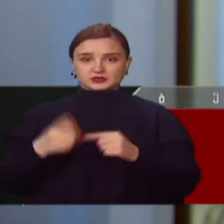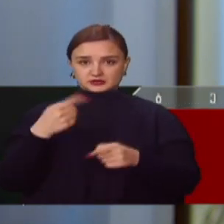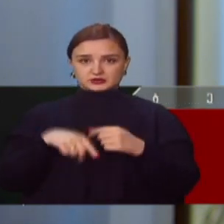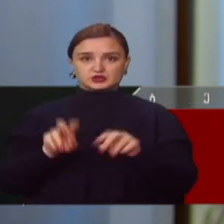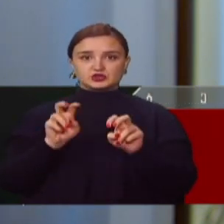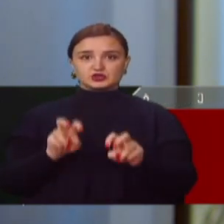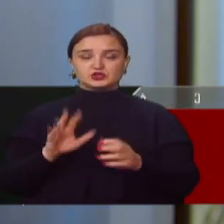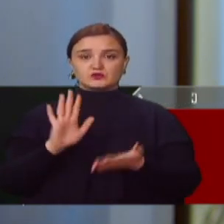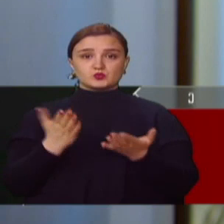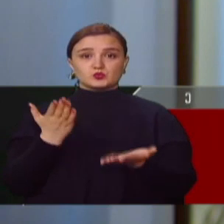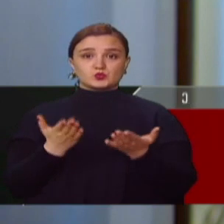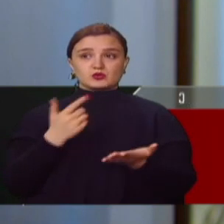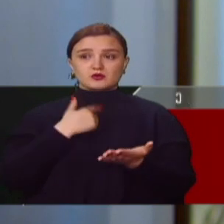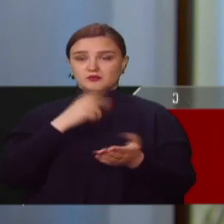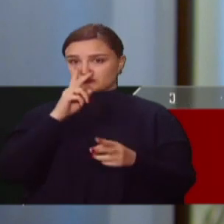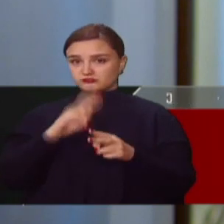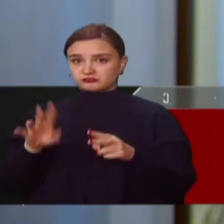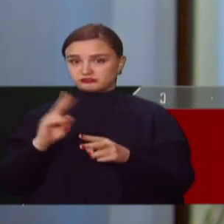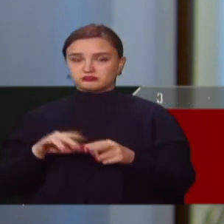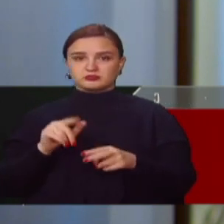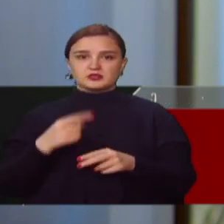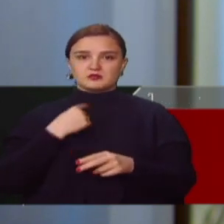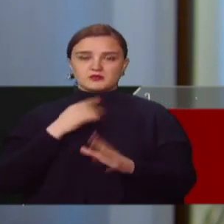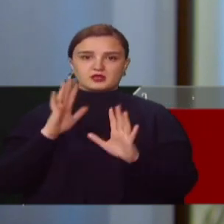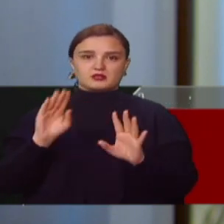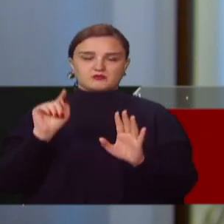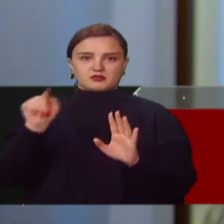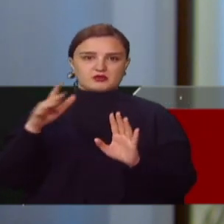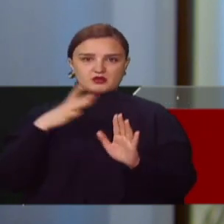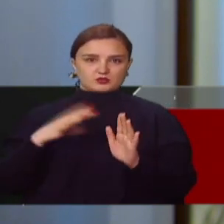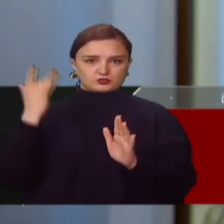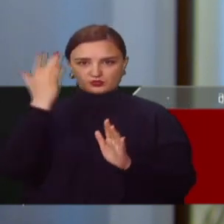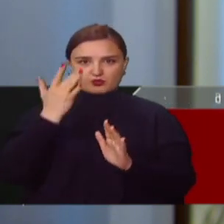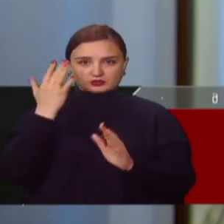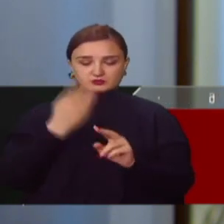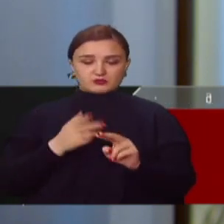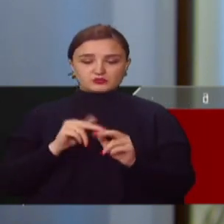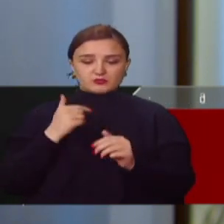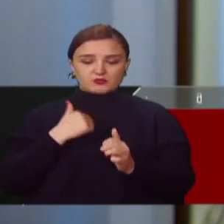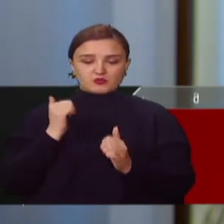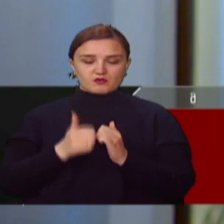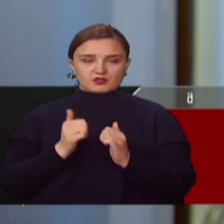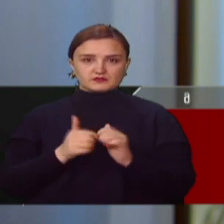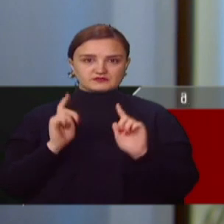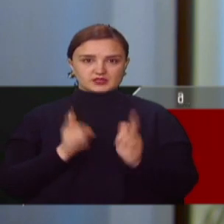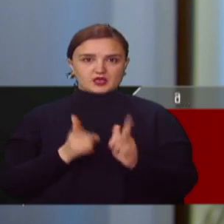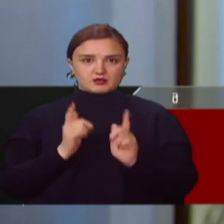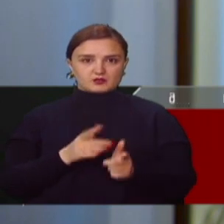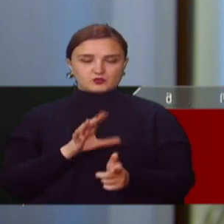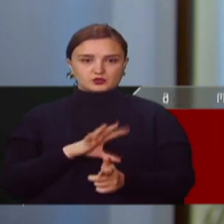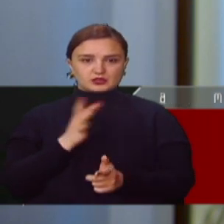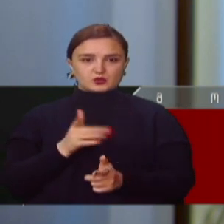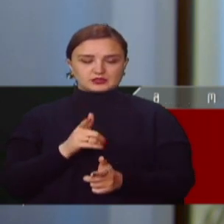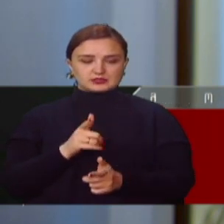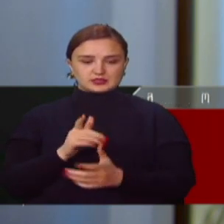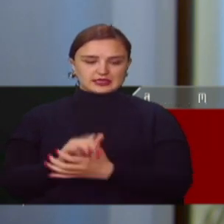ნიშნავს იმას, რომ თუ დაუშვათ ხმები დაიკარგება, რა თქმა უნდა, ეს ხმები წავა ქართული ოცნებისკენ. Ამიტომ მე ყოველთვის მომხრე ვიყავი დაუშვათ